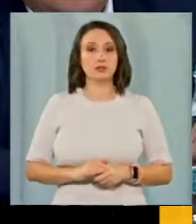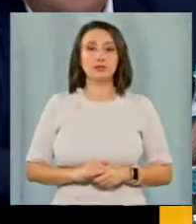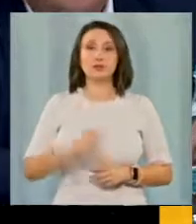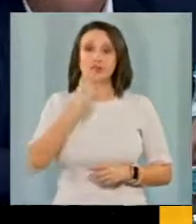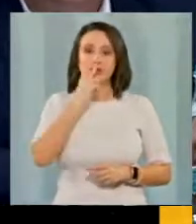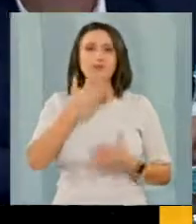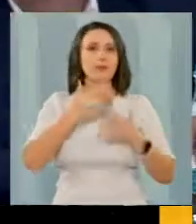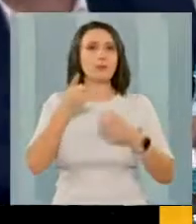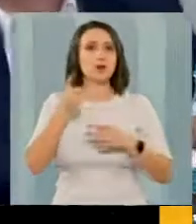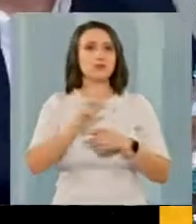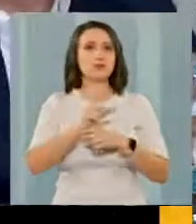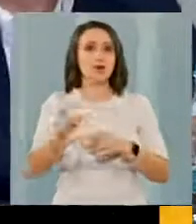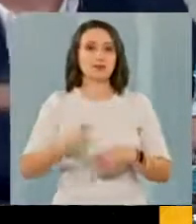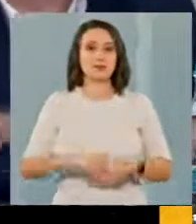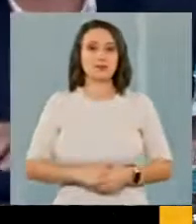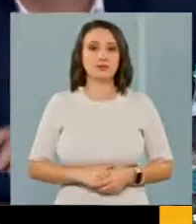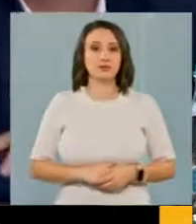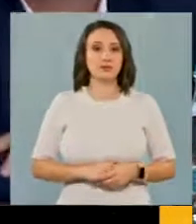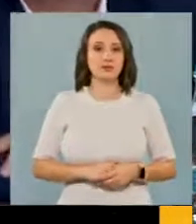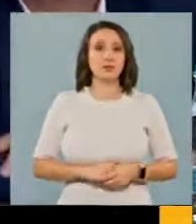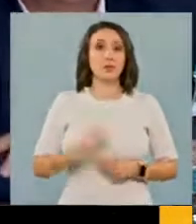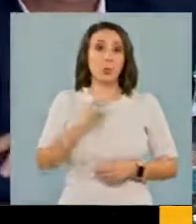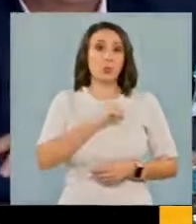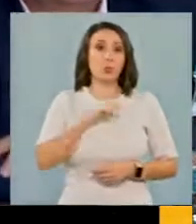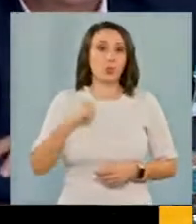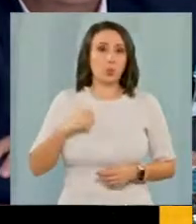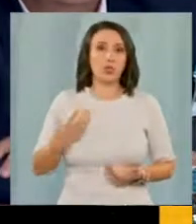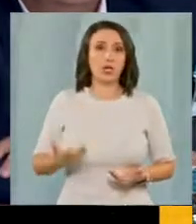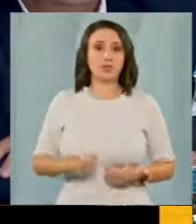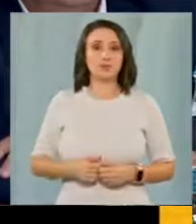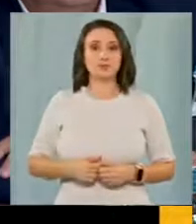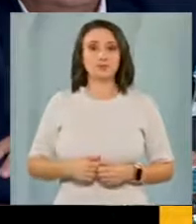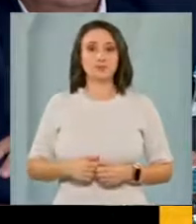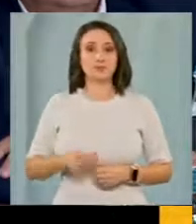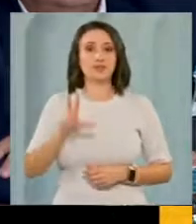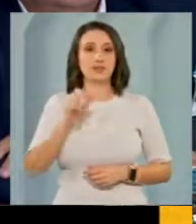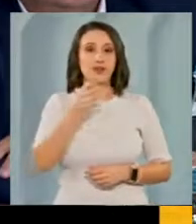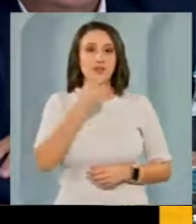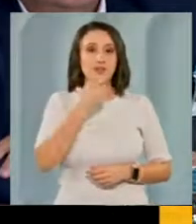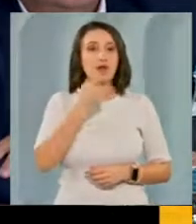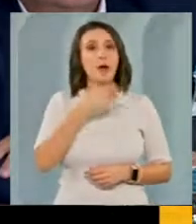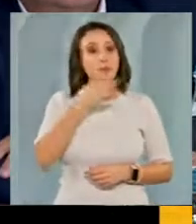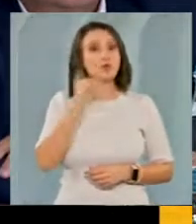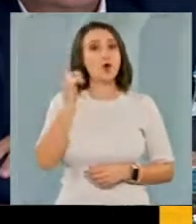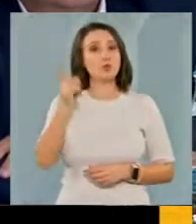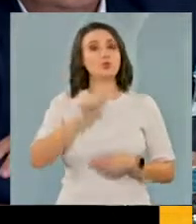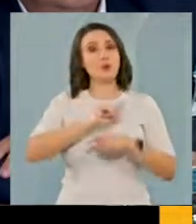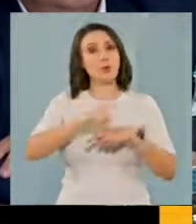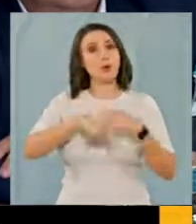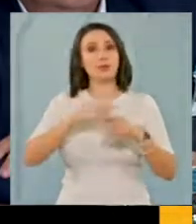elucidăm acest caz unic în acești 30 de ani. Am spus și atunci, imediat